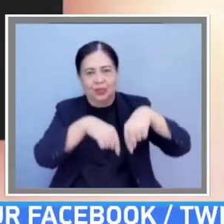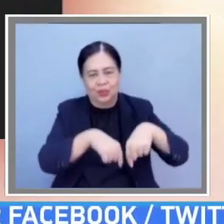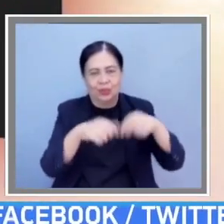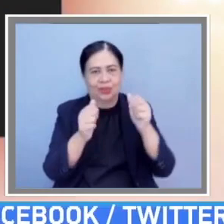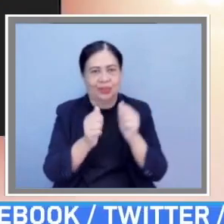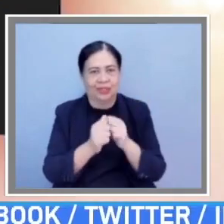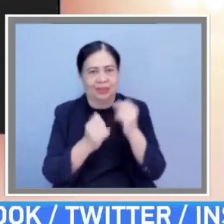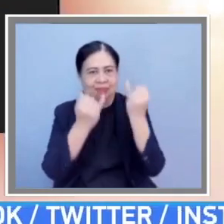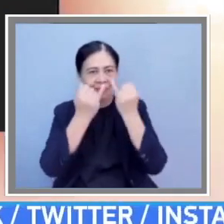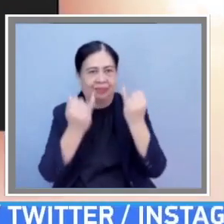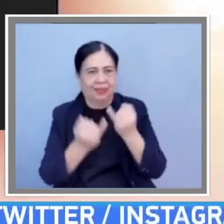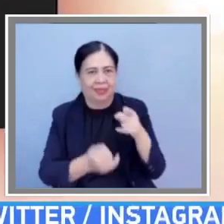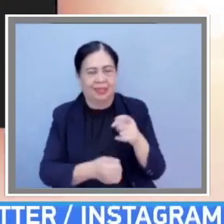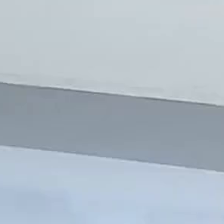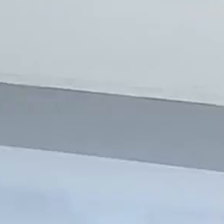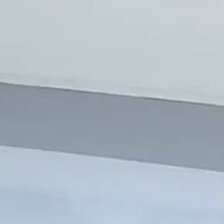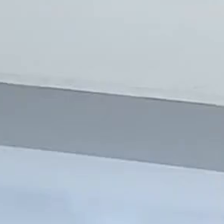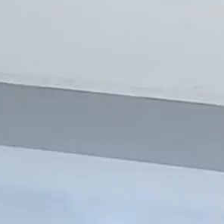icon.